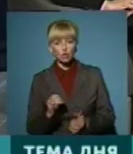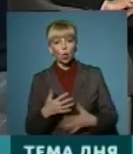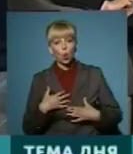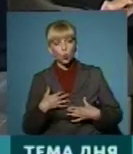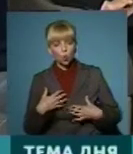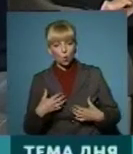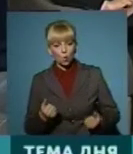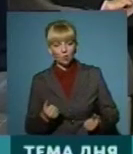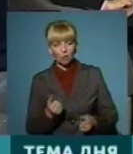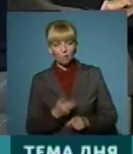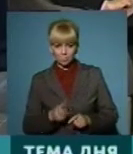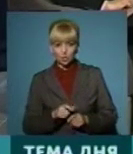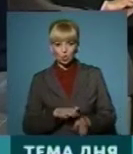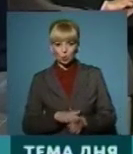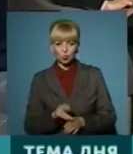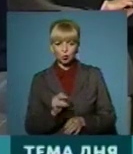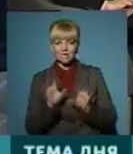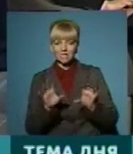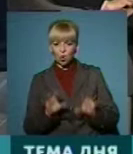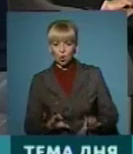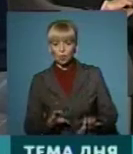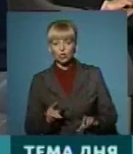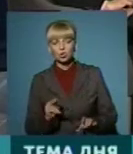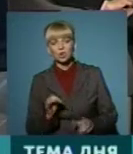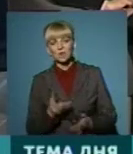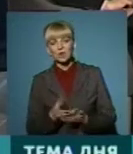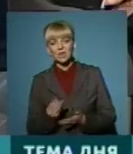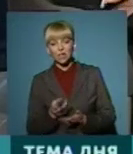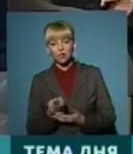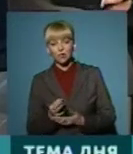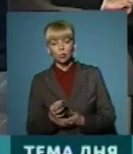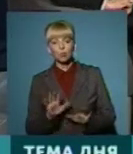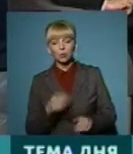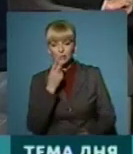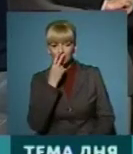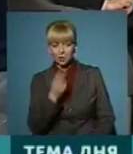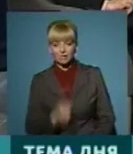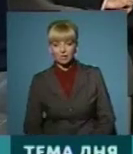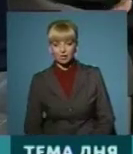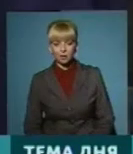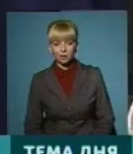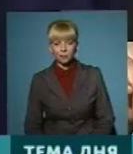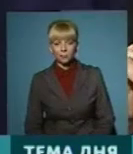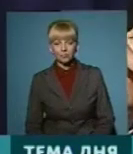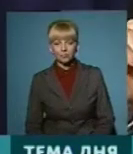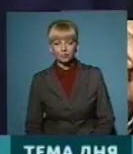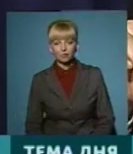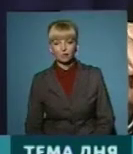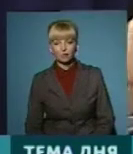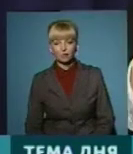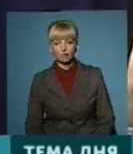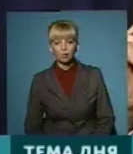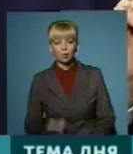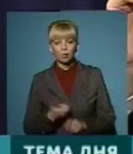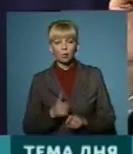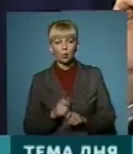оздоровлення більш дотримується, чи законодавче, чи фінансово навіть? Ну от, смотрите, начнемо сразу аптеки.